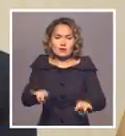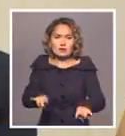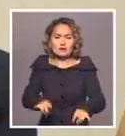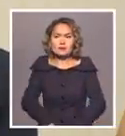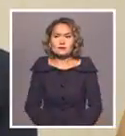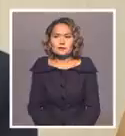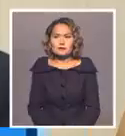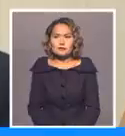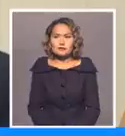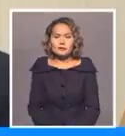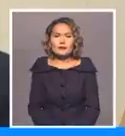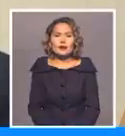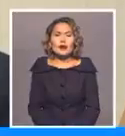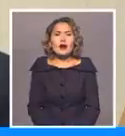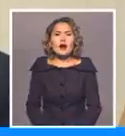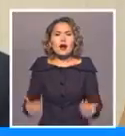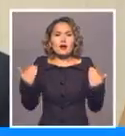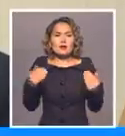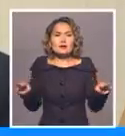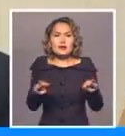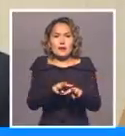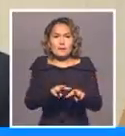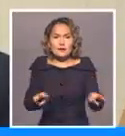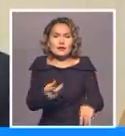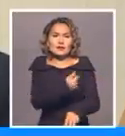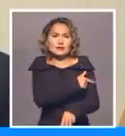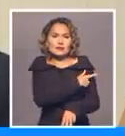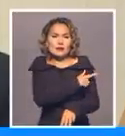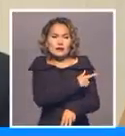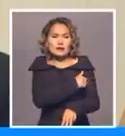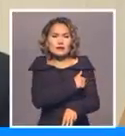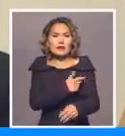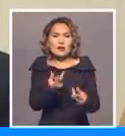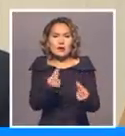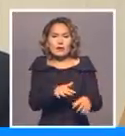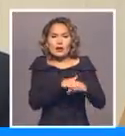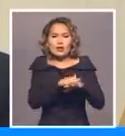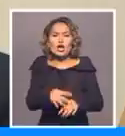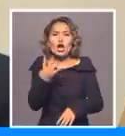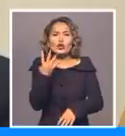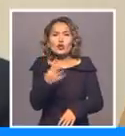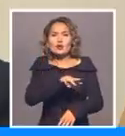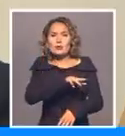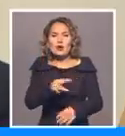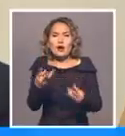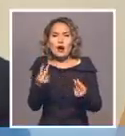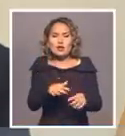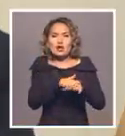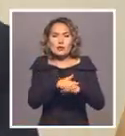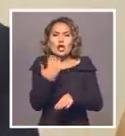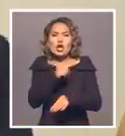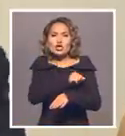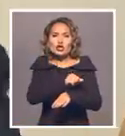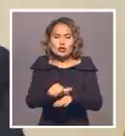Қазақстан Республикасы денсаулық сақтау министрлігі осы операциялар үшін балаларға 4 миллион теңге қаржы бөлді. Жоғарғы оқу орны оның 2